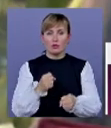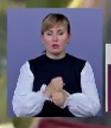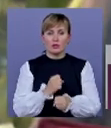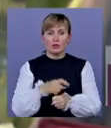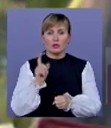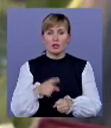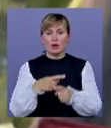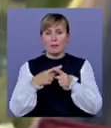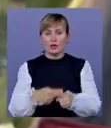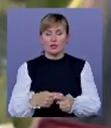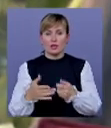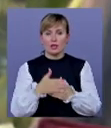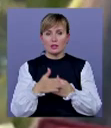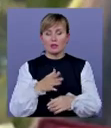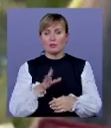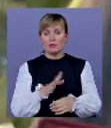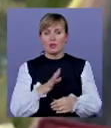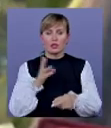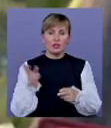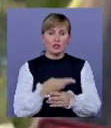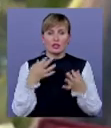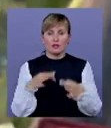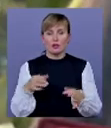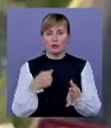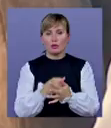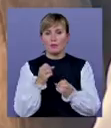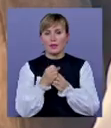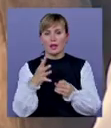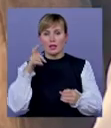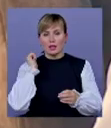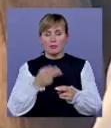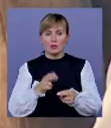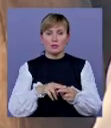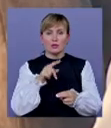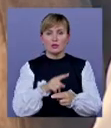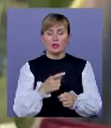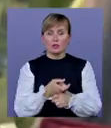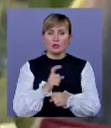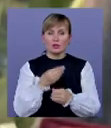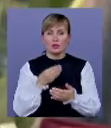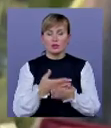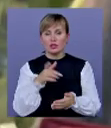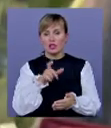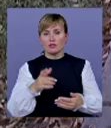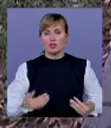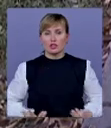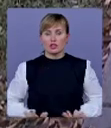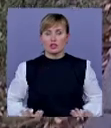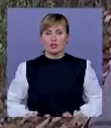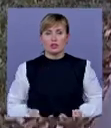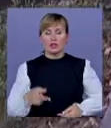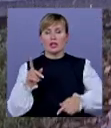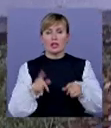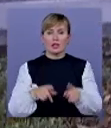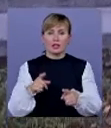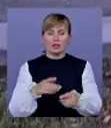даже пожизненное наказание. Бывают, лишают свободы и до 15 лет, потому что там высоко ценится человеческая жизнь. Нередко